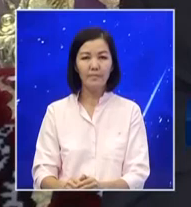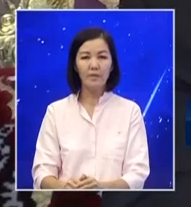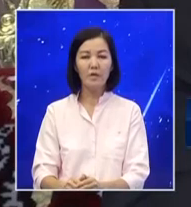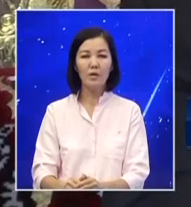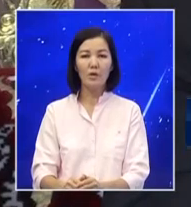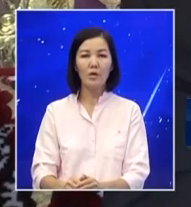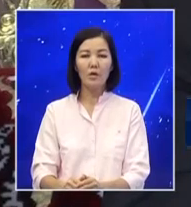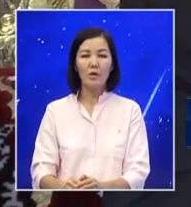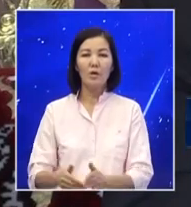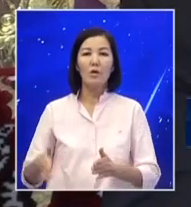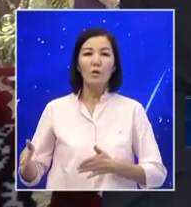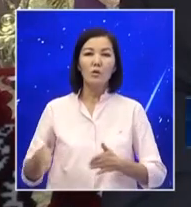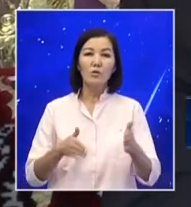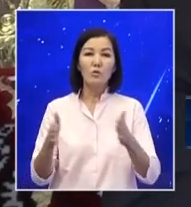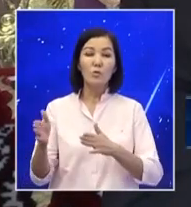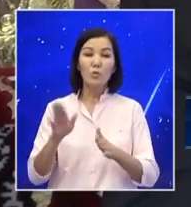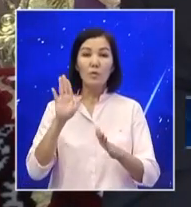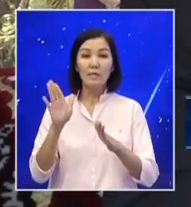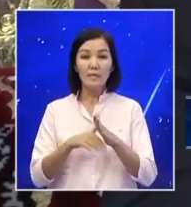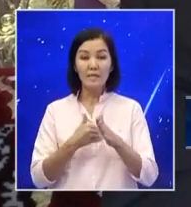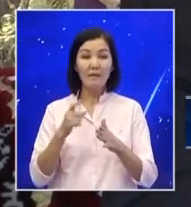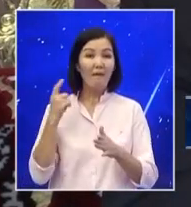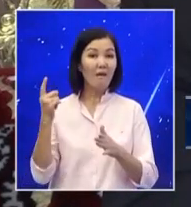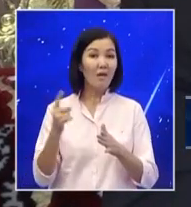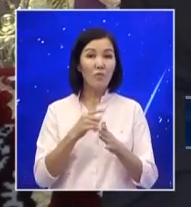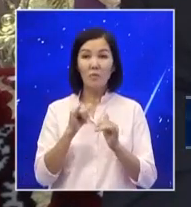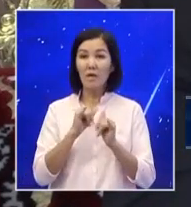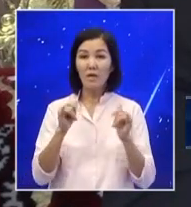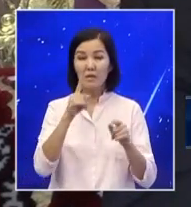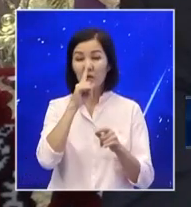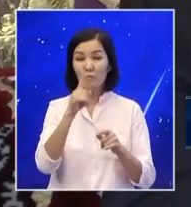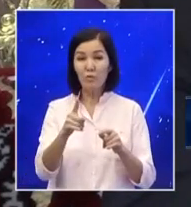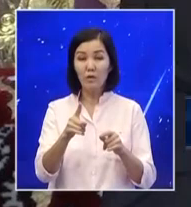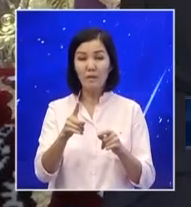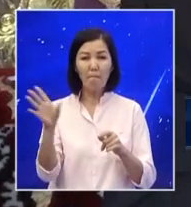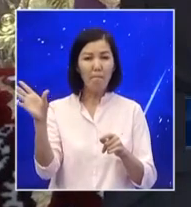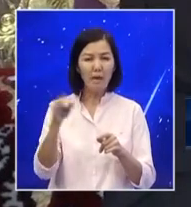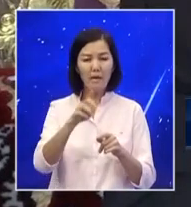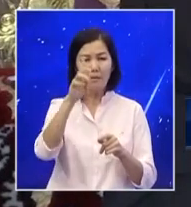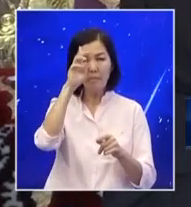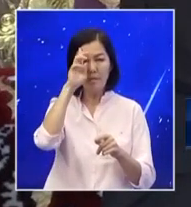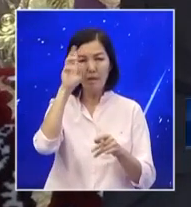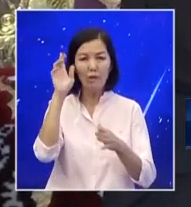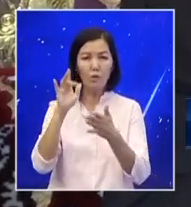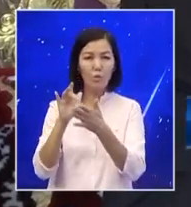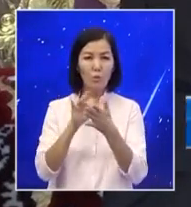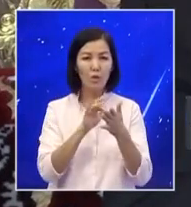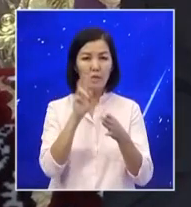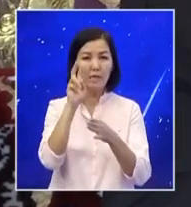Жолсыз экономика көтерілмейді. Қай елдің болсын? Мемлекетке туристер келетін